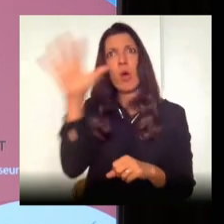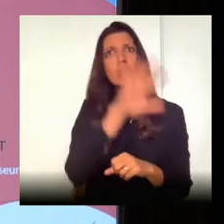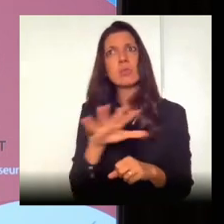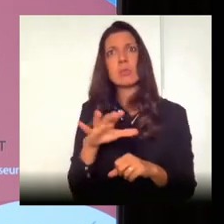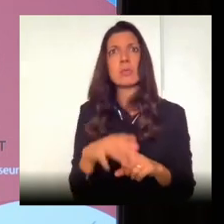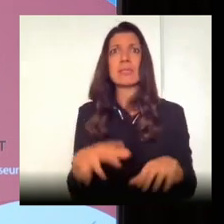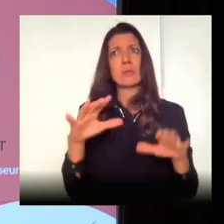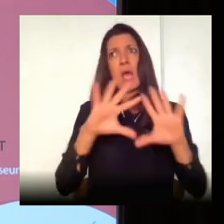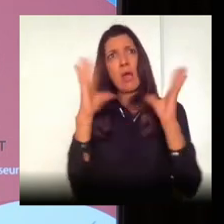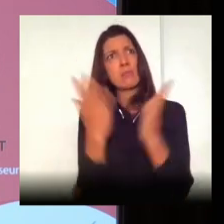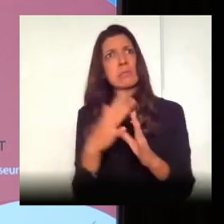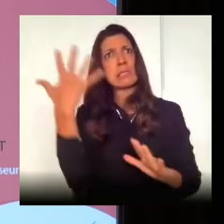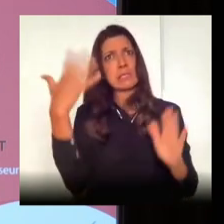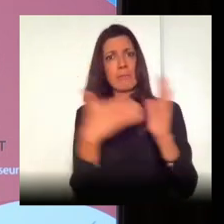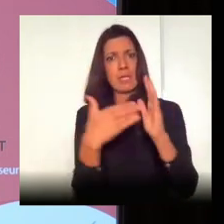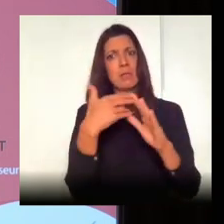5000 personnes